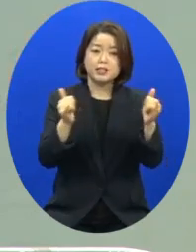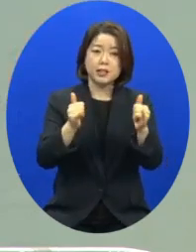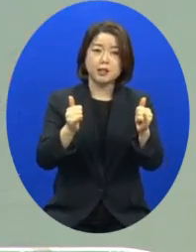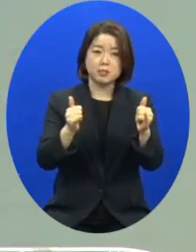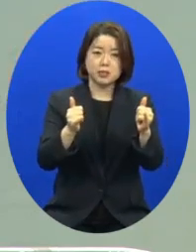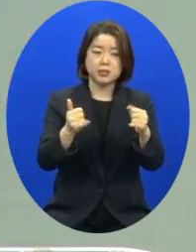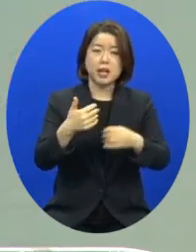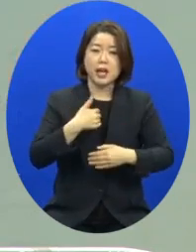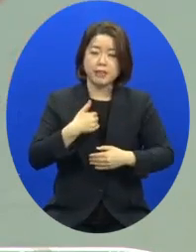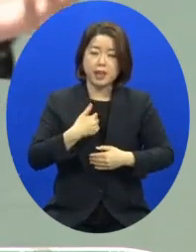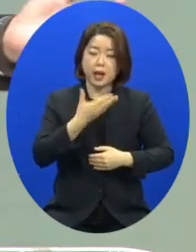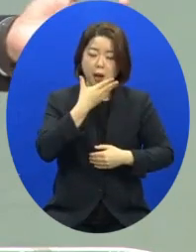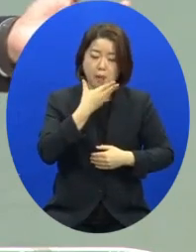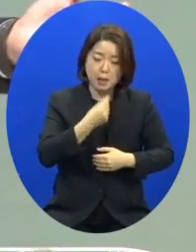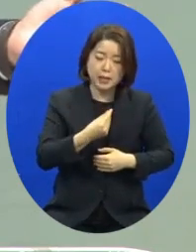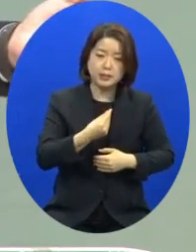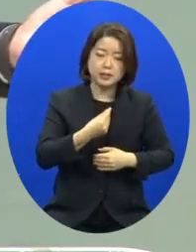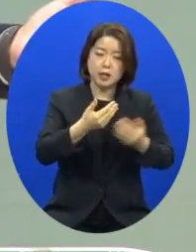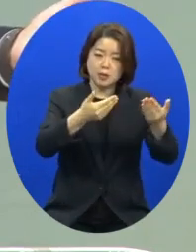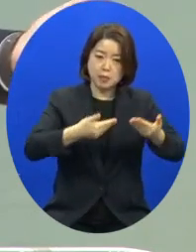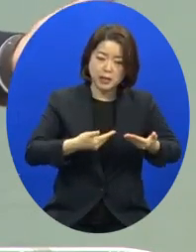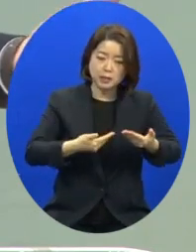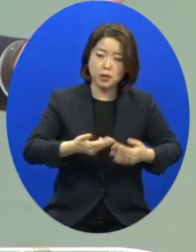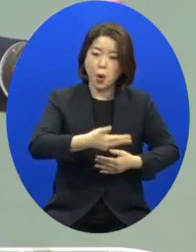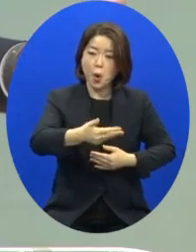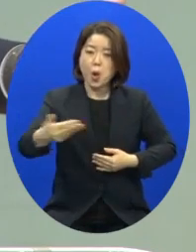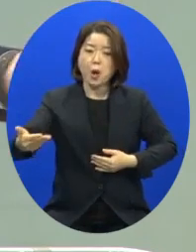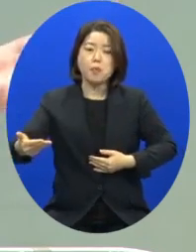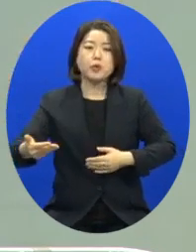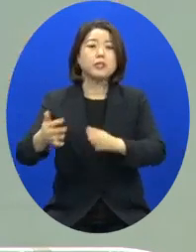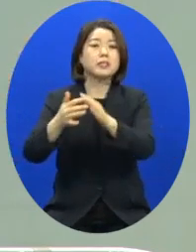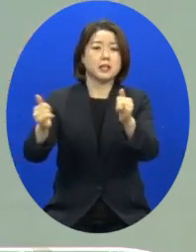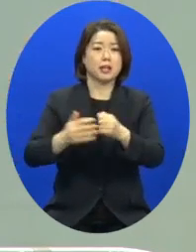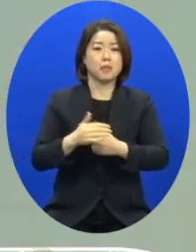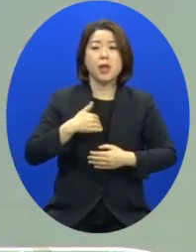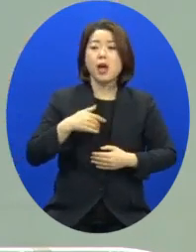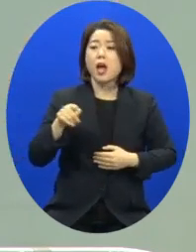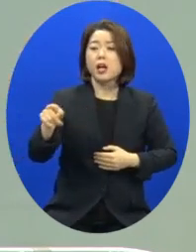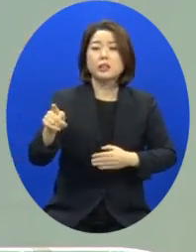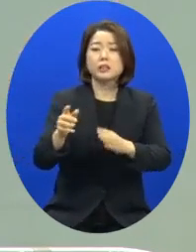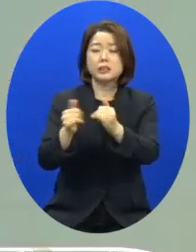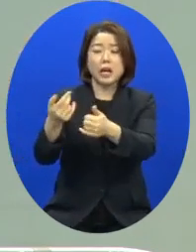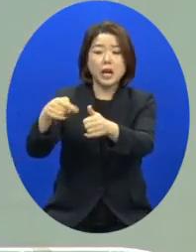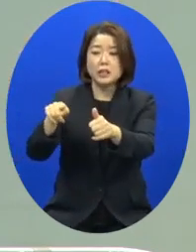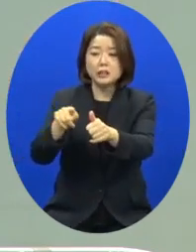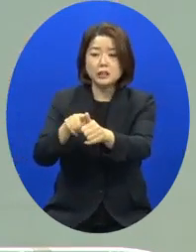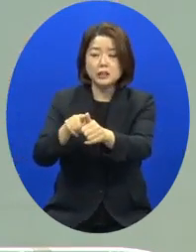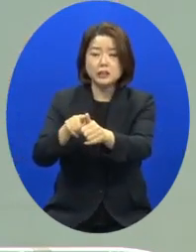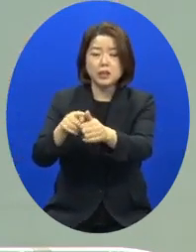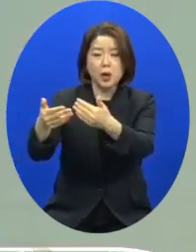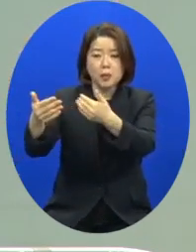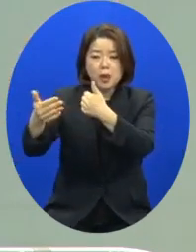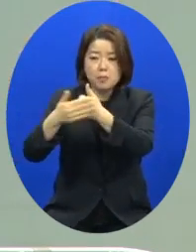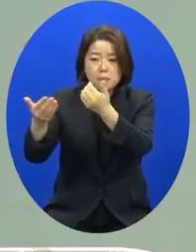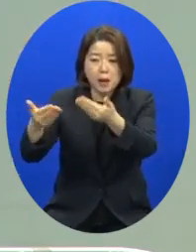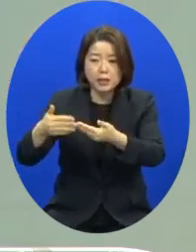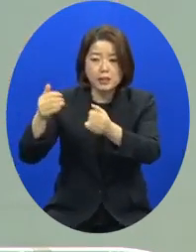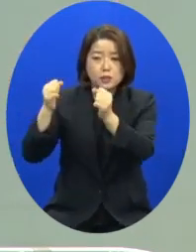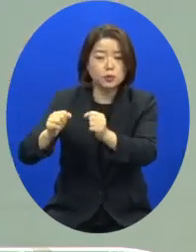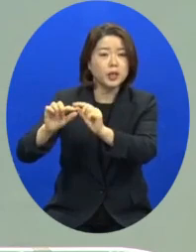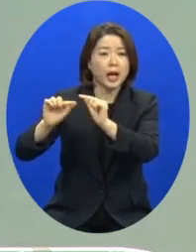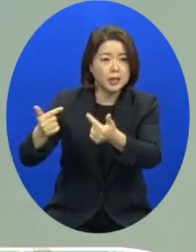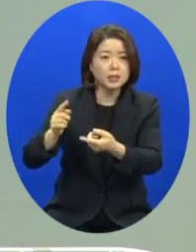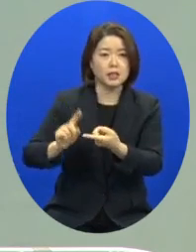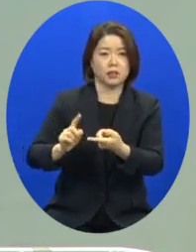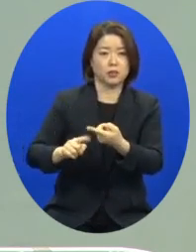내가 받은 복을 흘려보내는 대상이지 내가 그 사람을 의지해서 뭔가 도움을 받을 존재가 아니라는